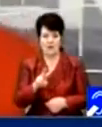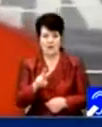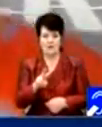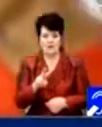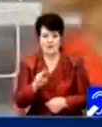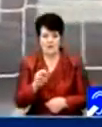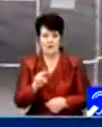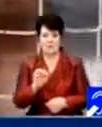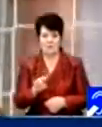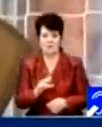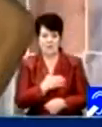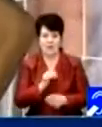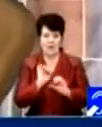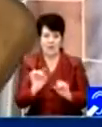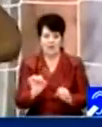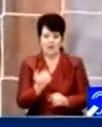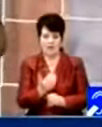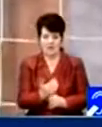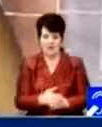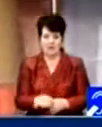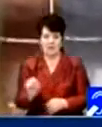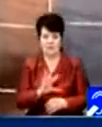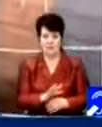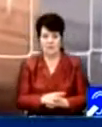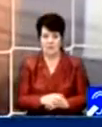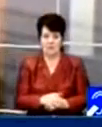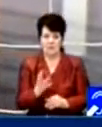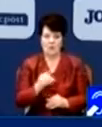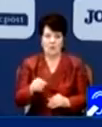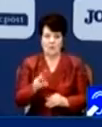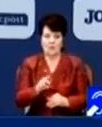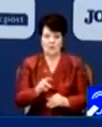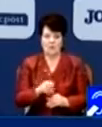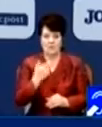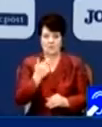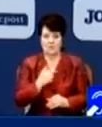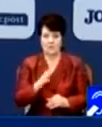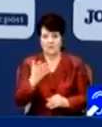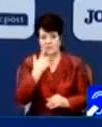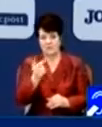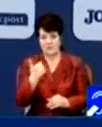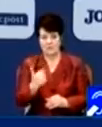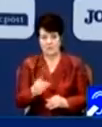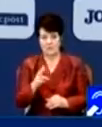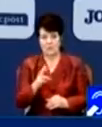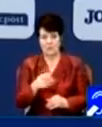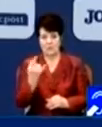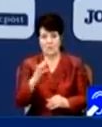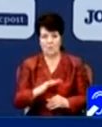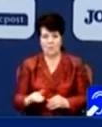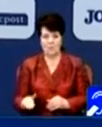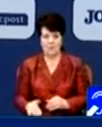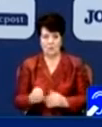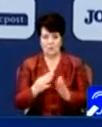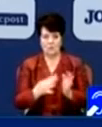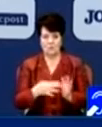pus la zid după eliminarea FCSB-ului din Europa. În momentul de față nu cred că e o idee bună la data lumea să sară în capul lui. E un copil, are 19